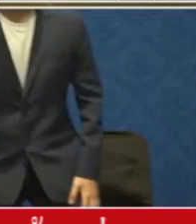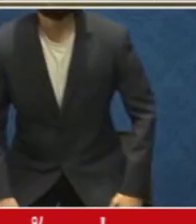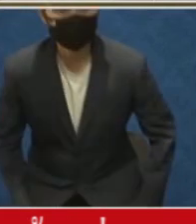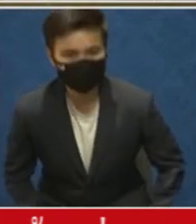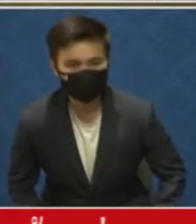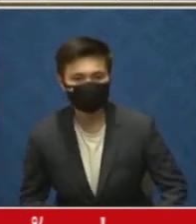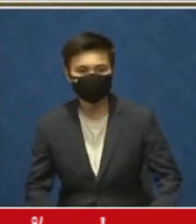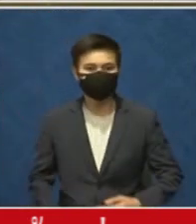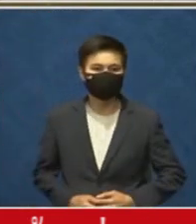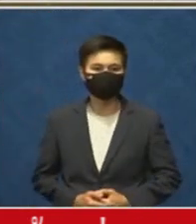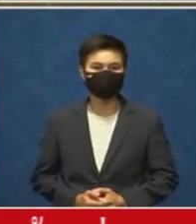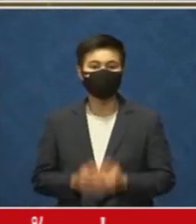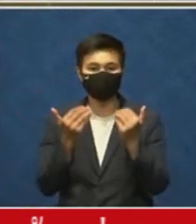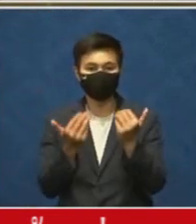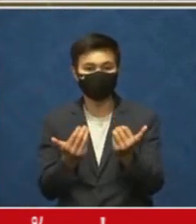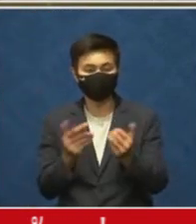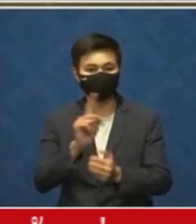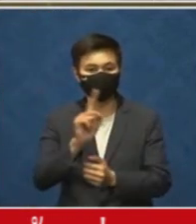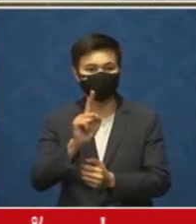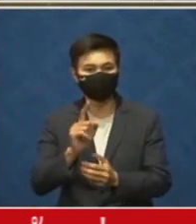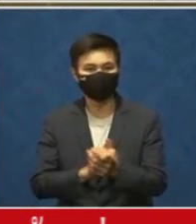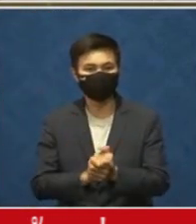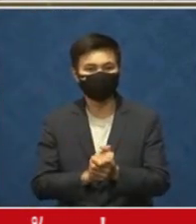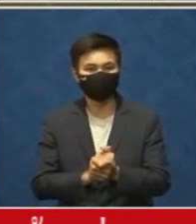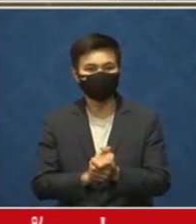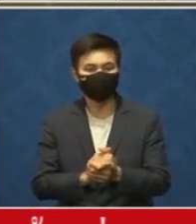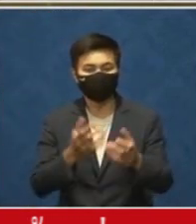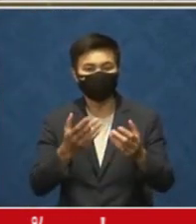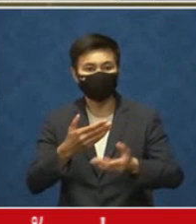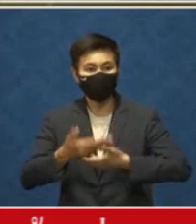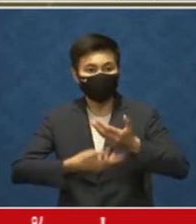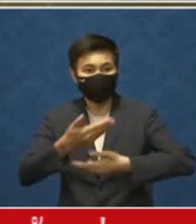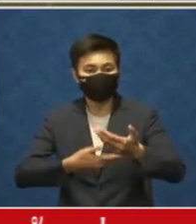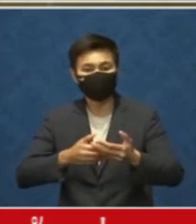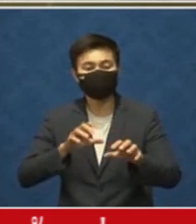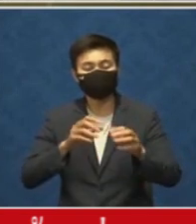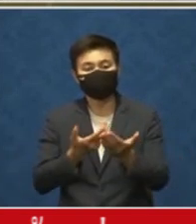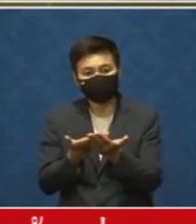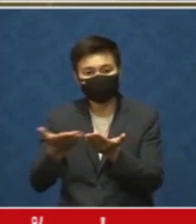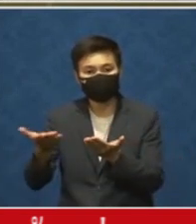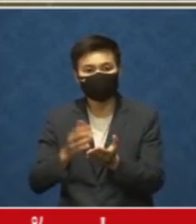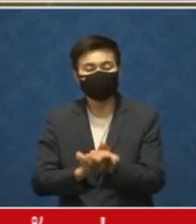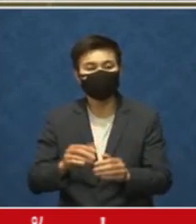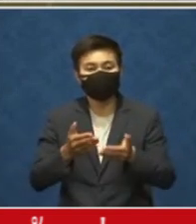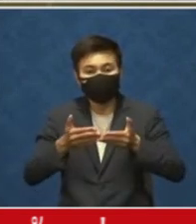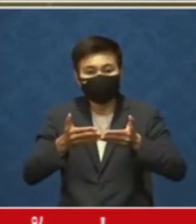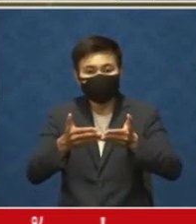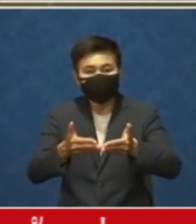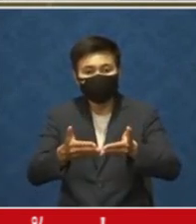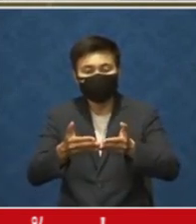านประธานครับอันนี้คือราคานะครับที่มีการจัดซื้อเรือดำน้ำ